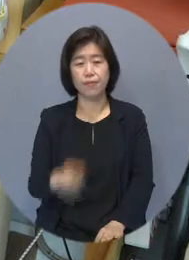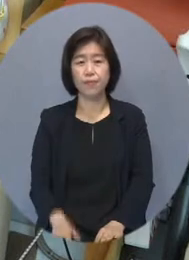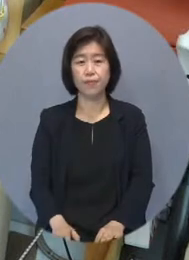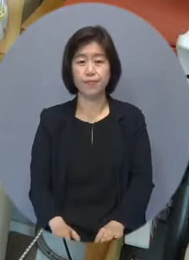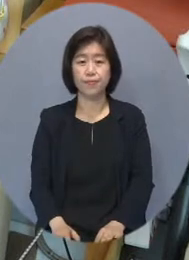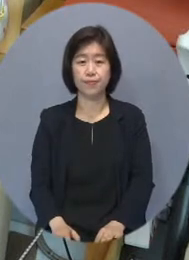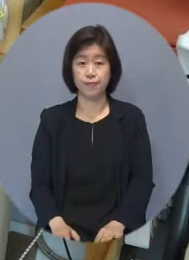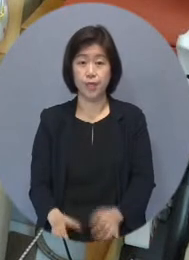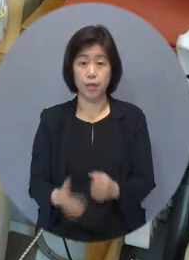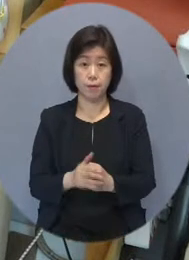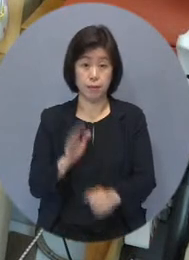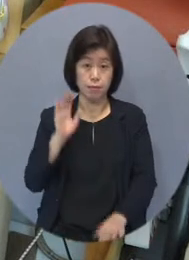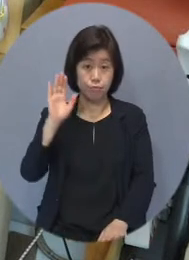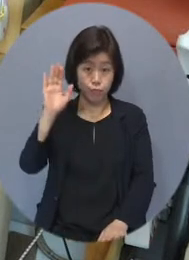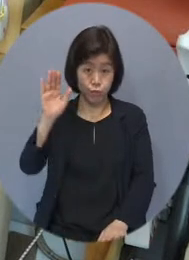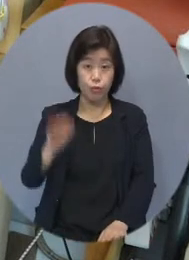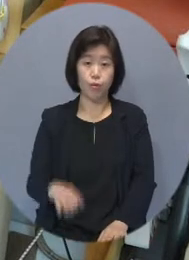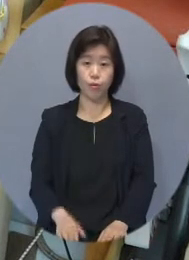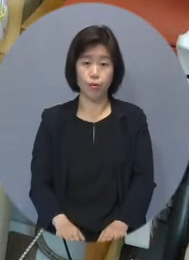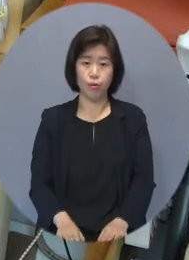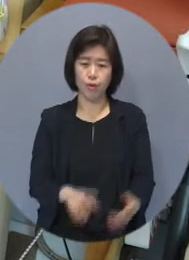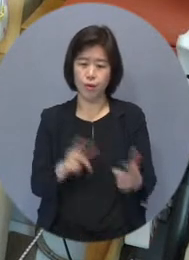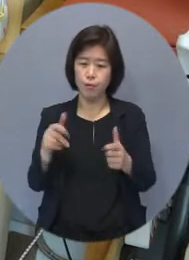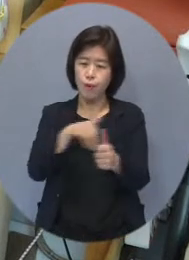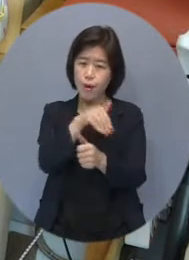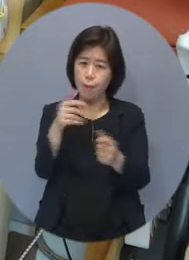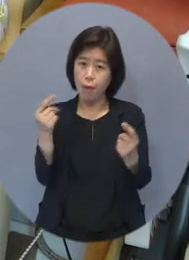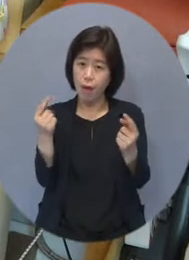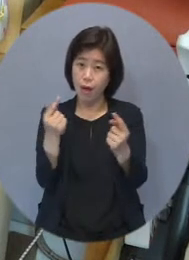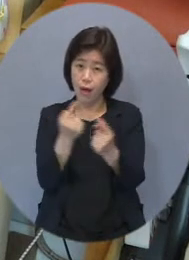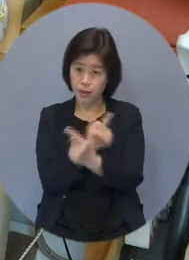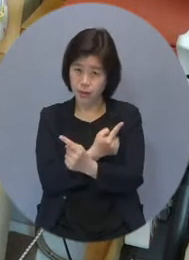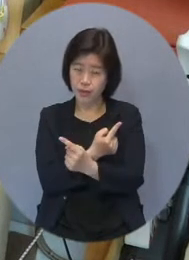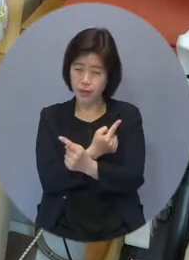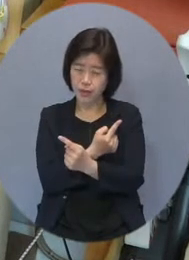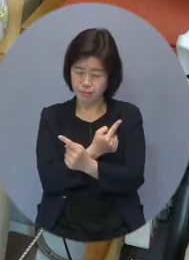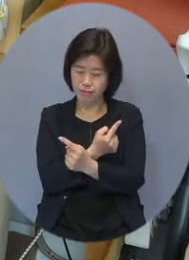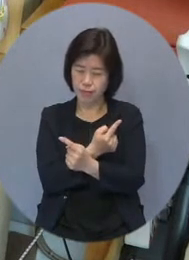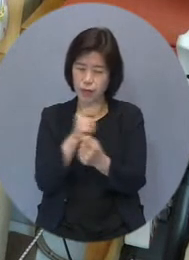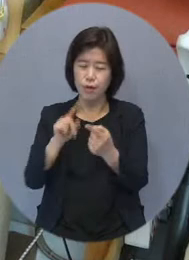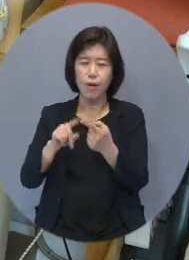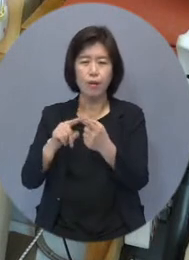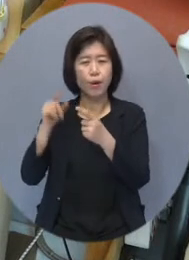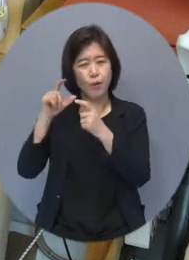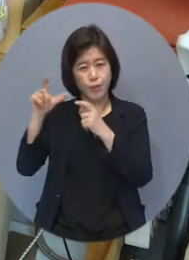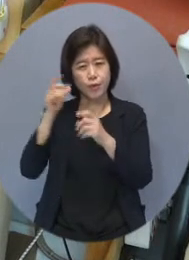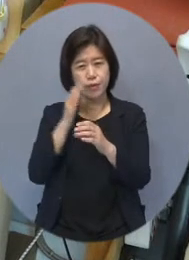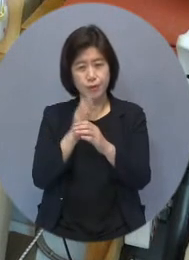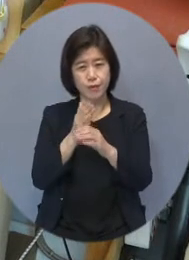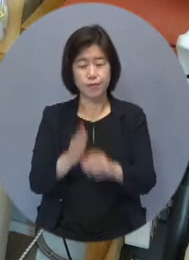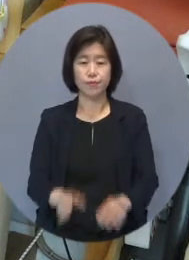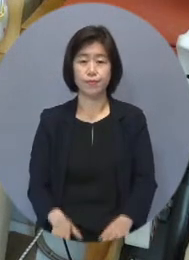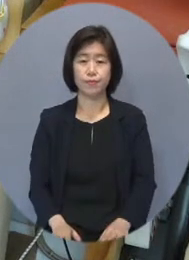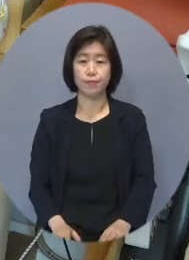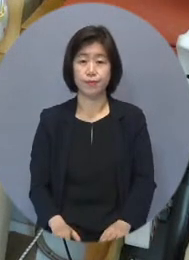그래서 앞으로 이런 부분을 좀 더 개선하는 쪽을 고민을 하고 있고요. 특히